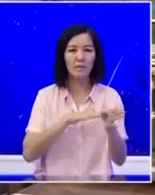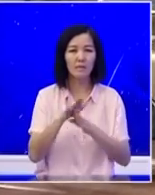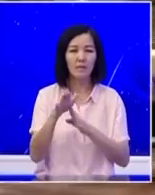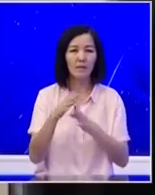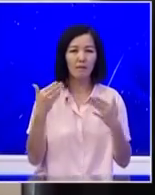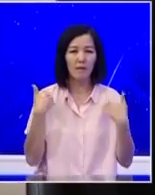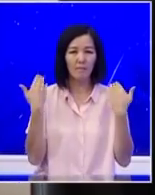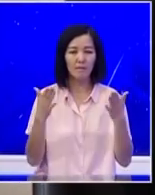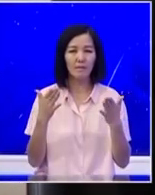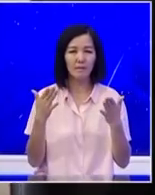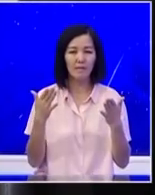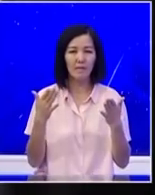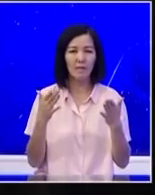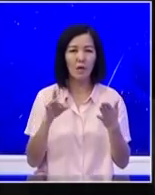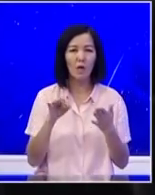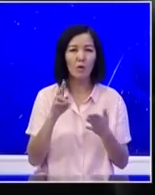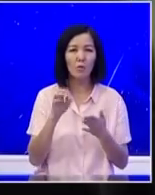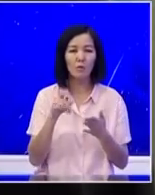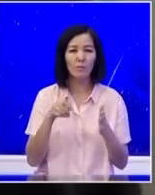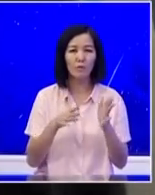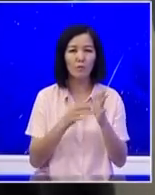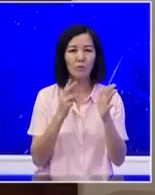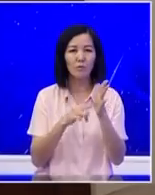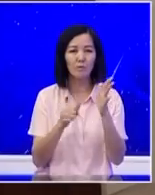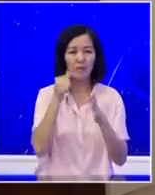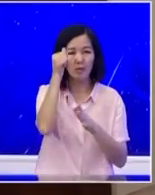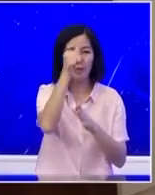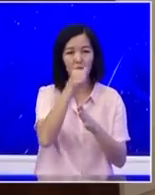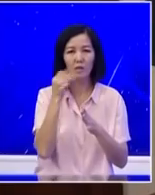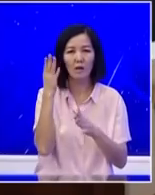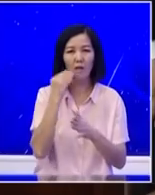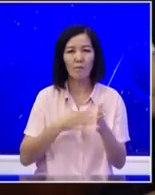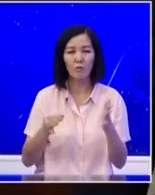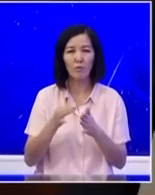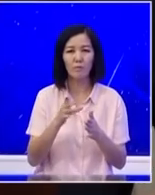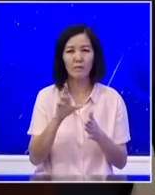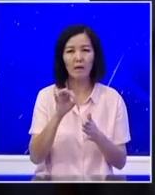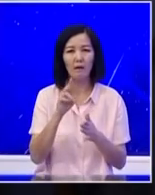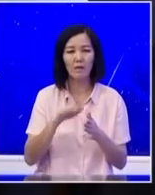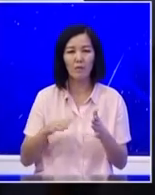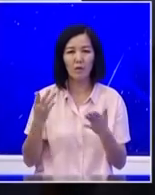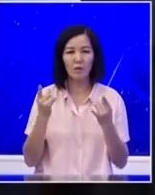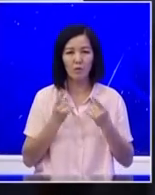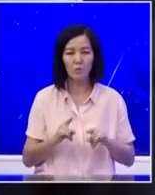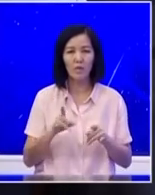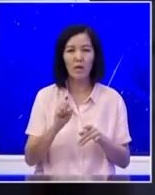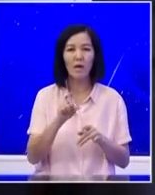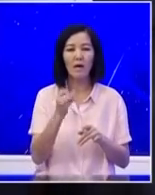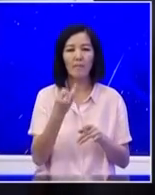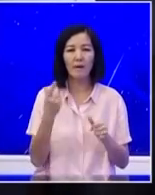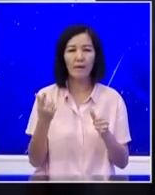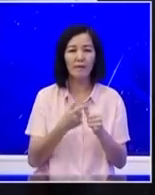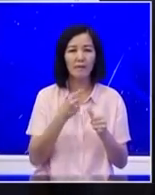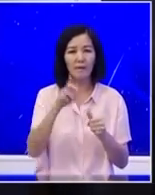атқарар істеріне табыс тіледі. Руслан Қожаспаев 1976 жылы Алматы облысының Сарқан ауданында туған, Абай атындағы